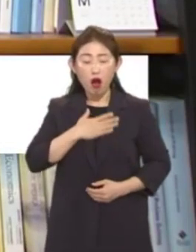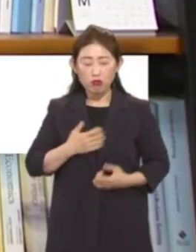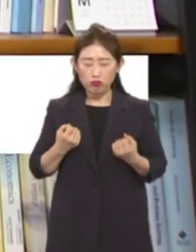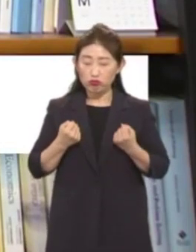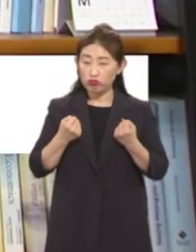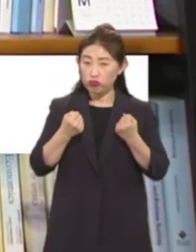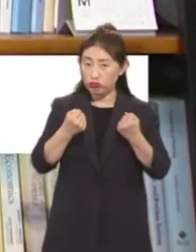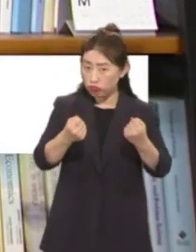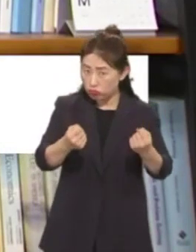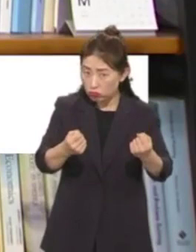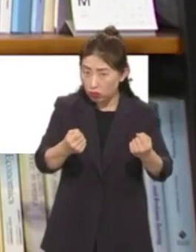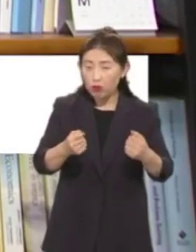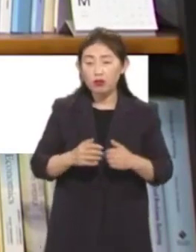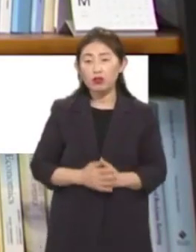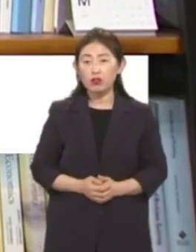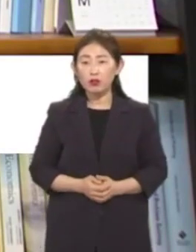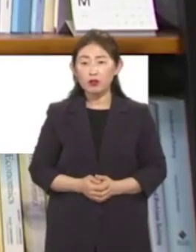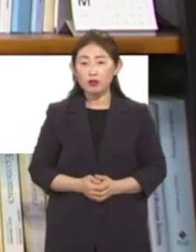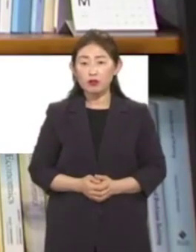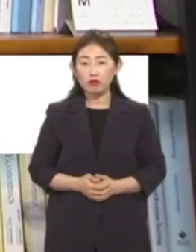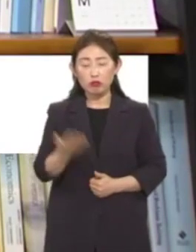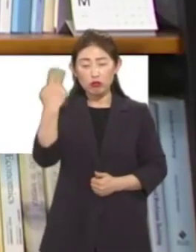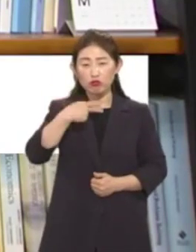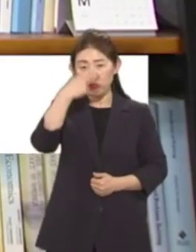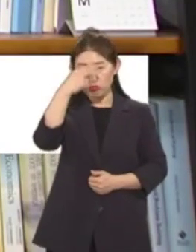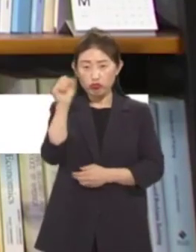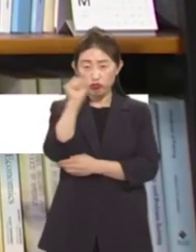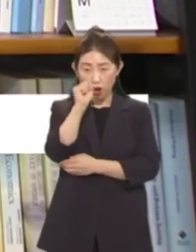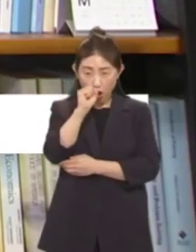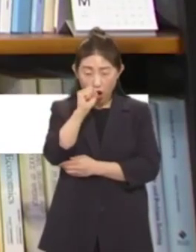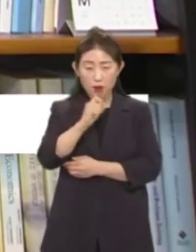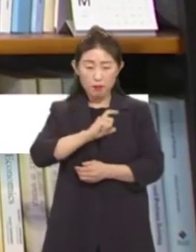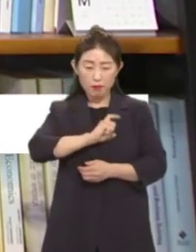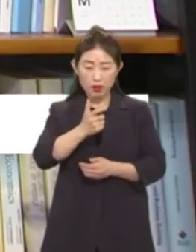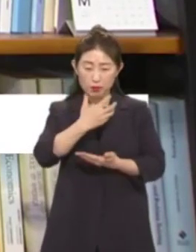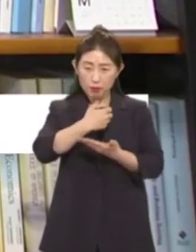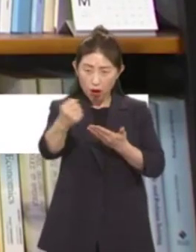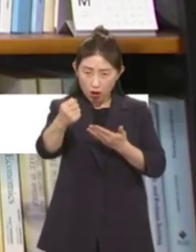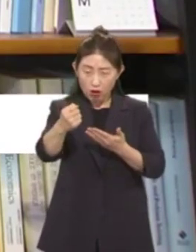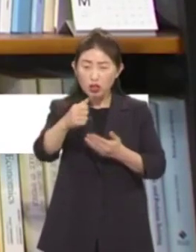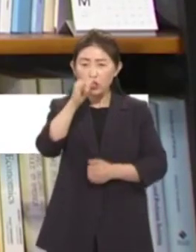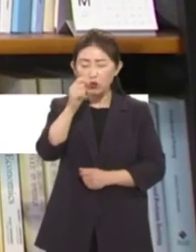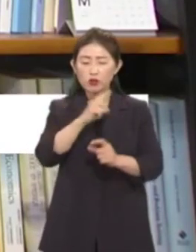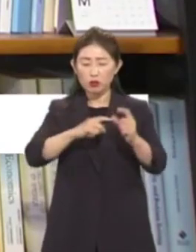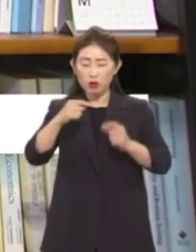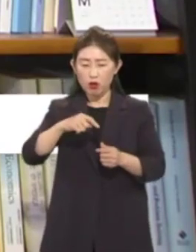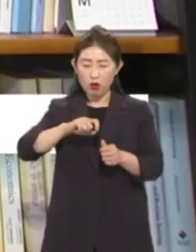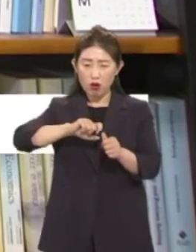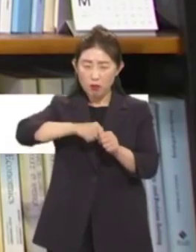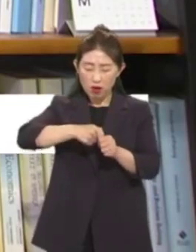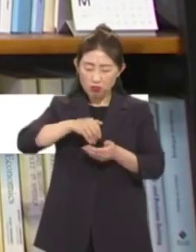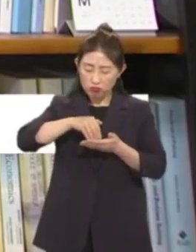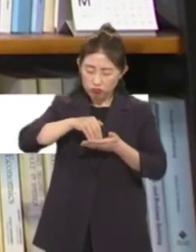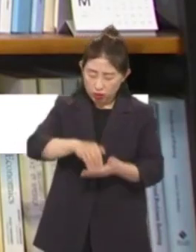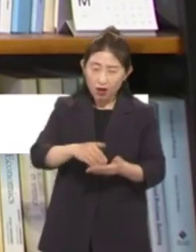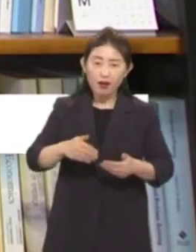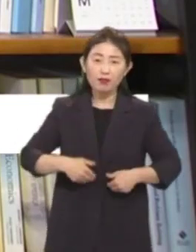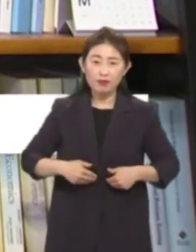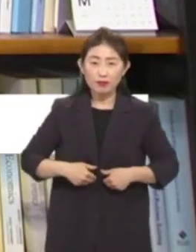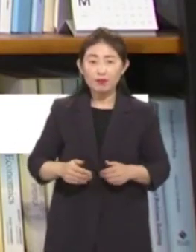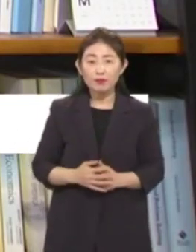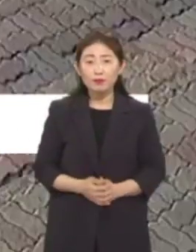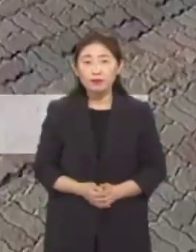음주운전으로 그 무면허 처분을 받았다면 거기에 따른 조금 더 강화된 처벌 규정이 만들어질